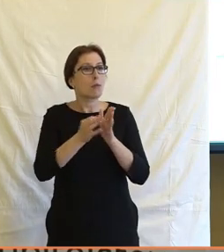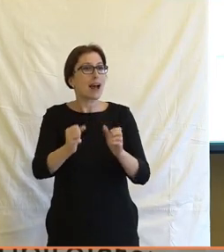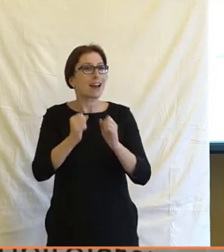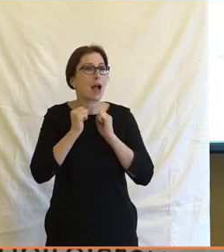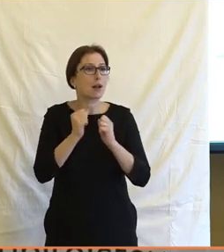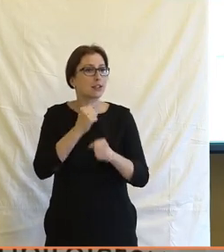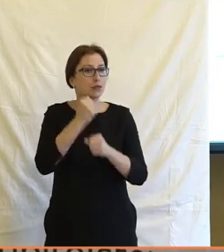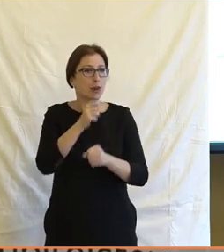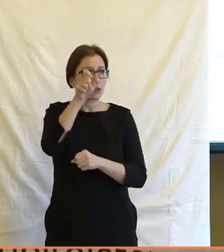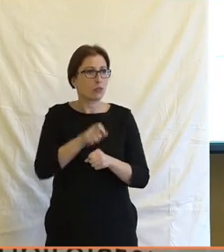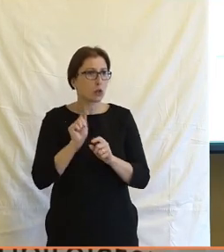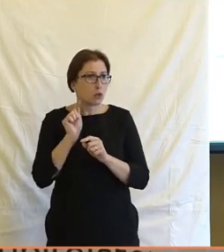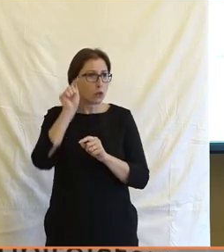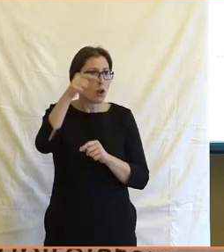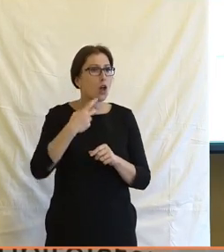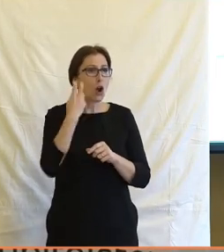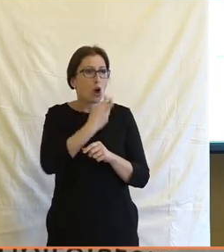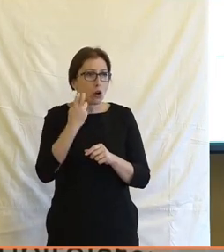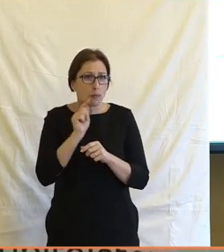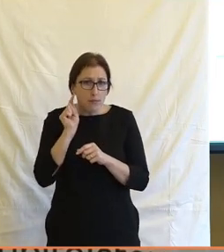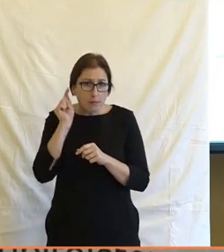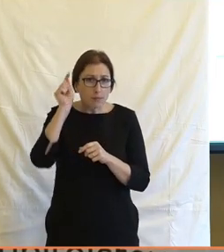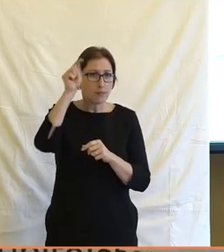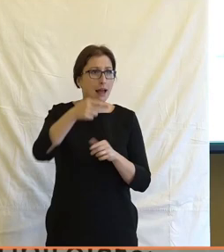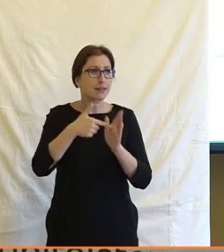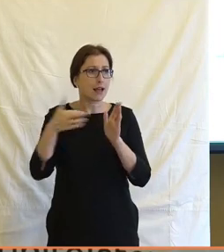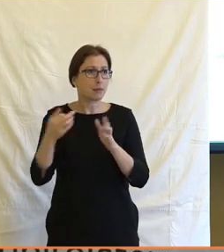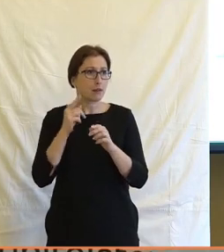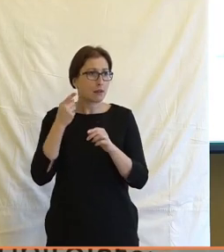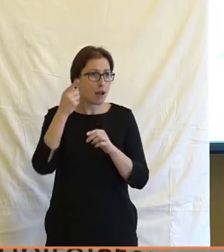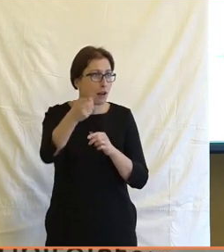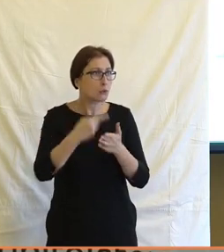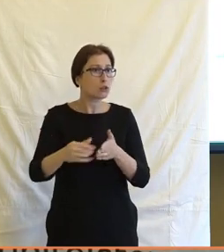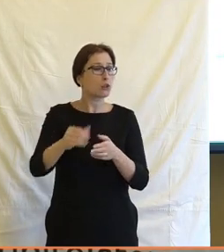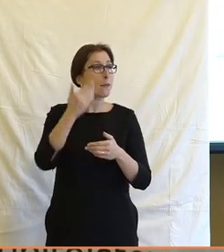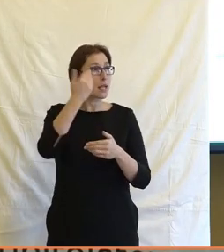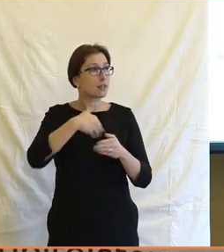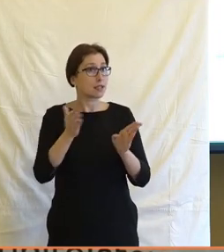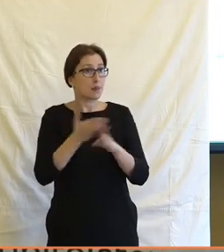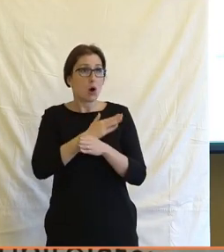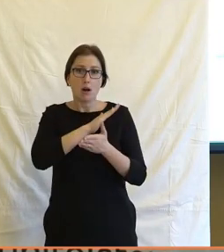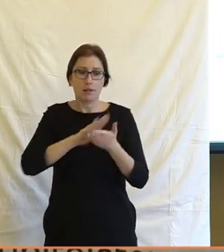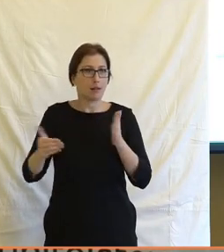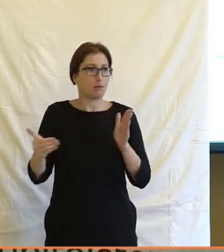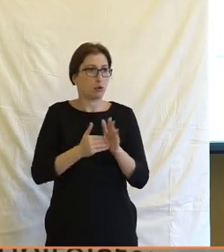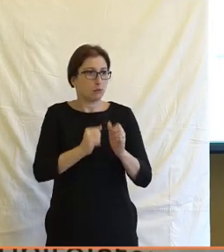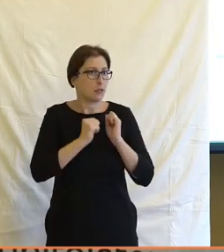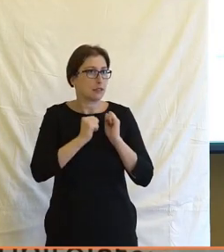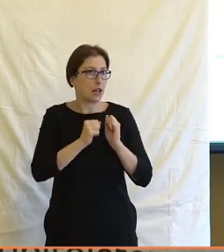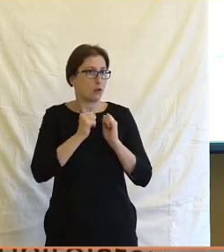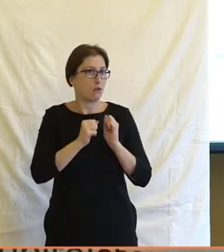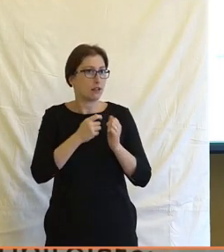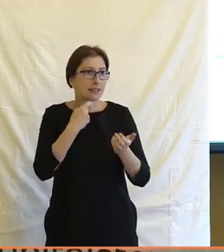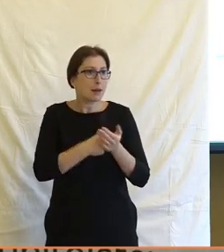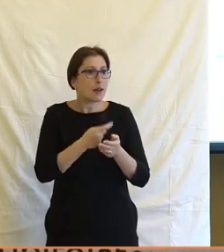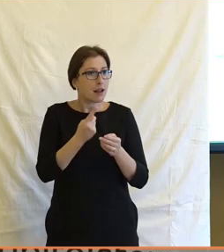rehabilitačním pracovníkům a k logopedům, tak to trvá strašně dlouho. A vy naopak po těch vlastně po té mozkové příhodě, když máte